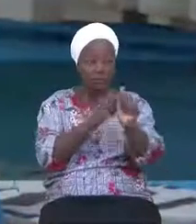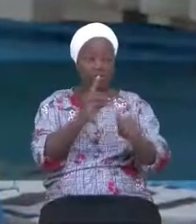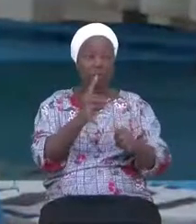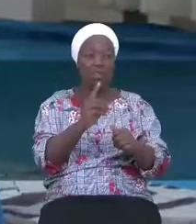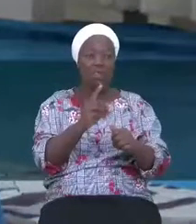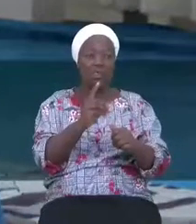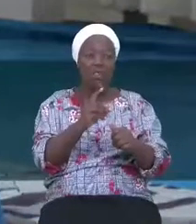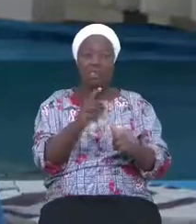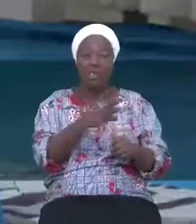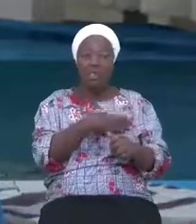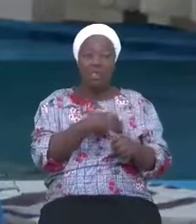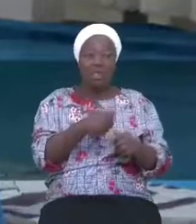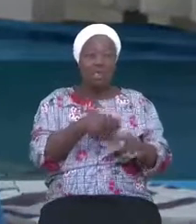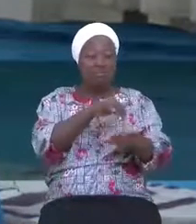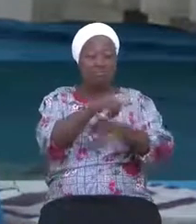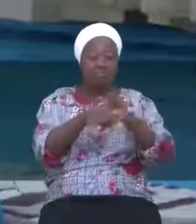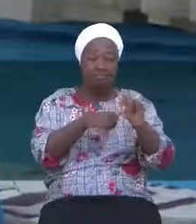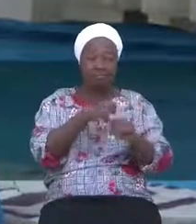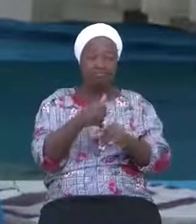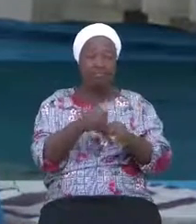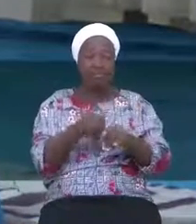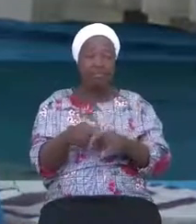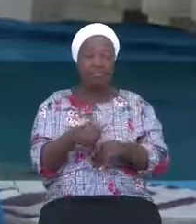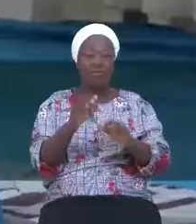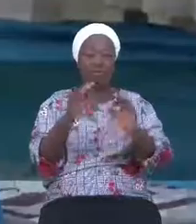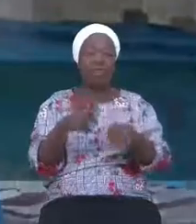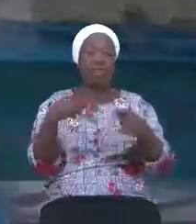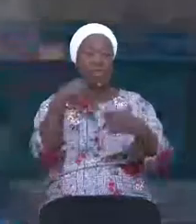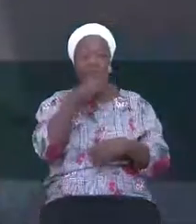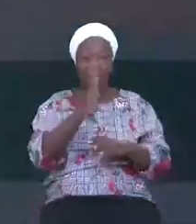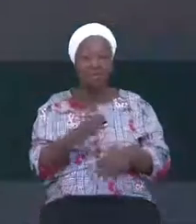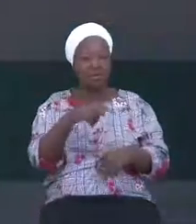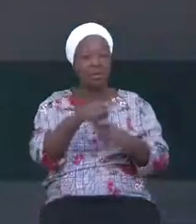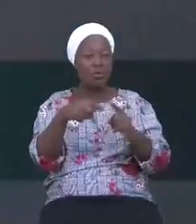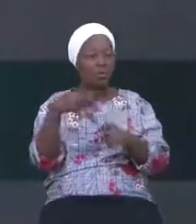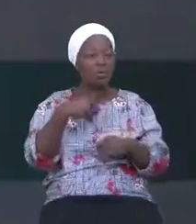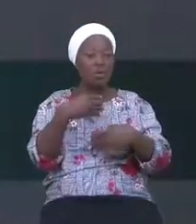Ce n'est pas en effet en suivant des fables habilement conçues